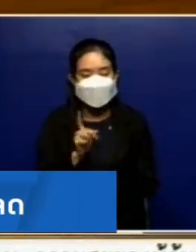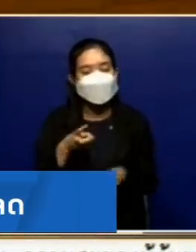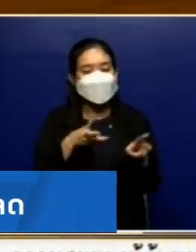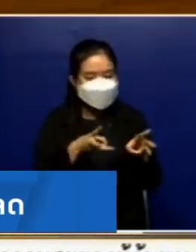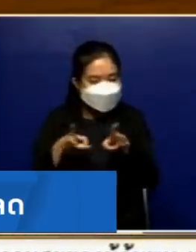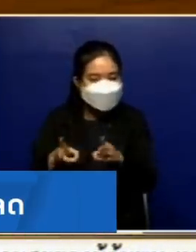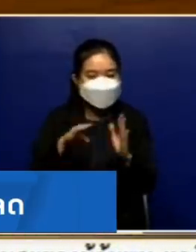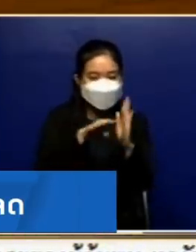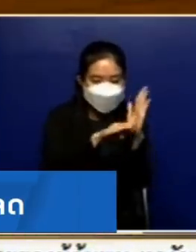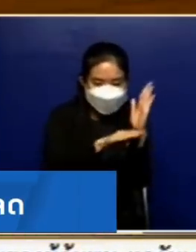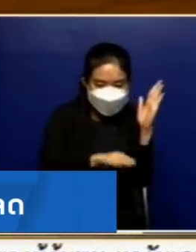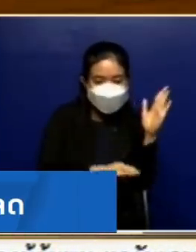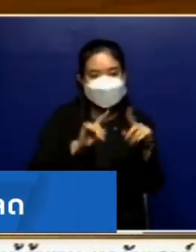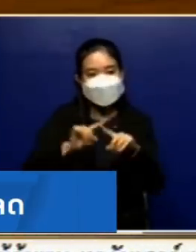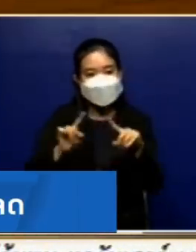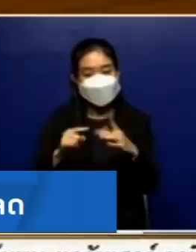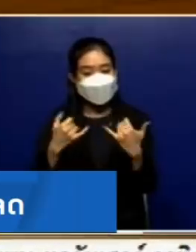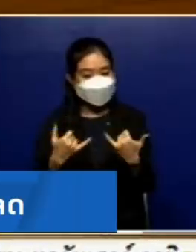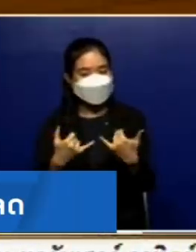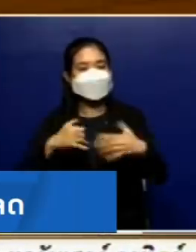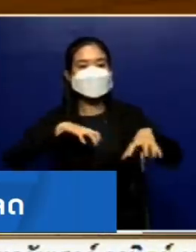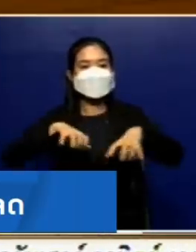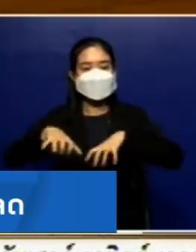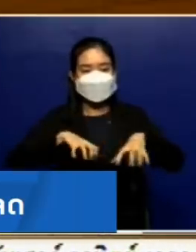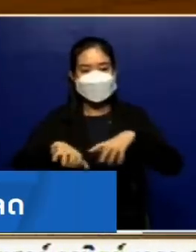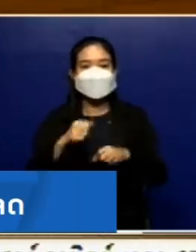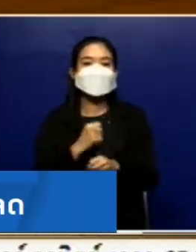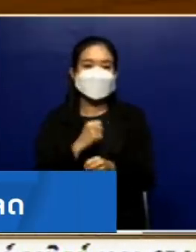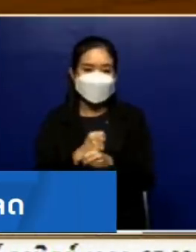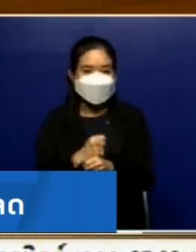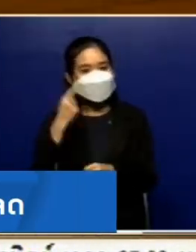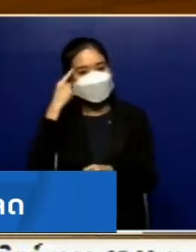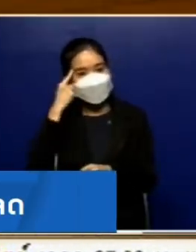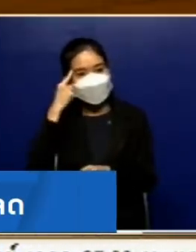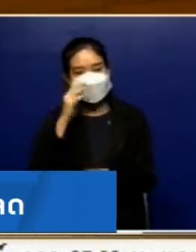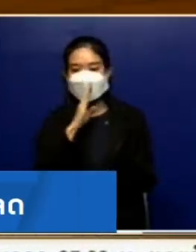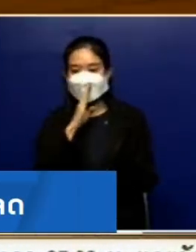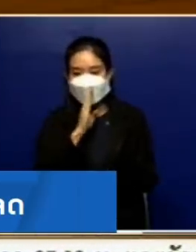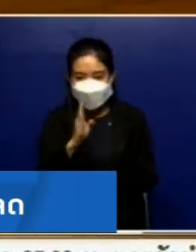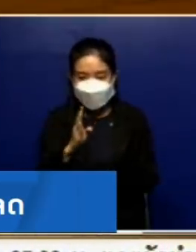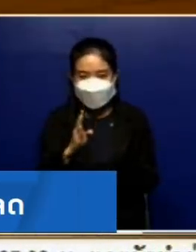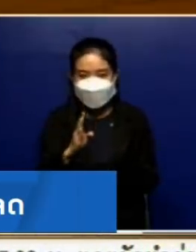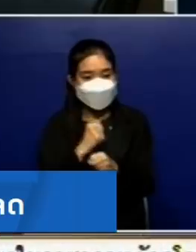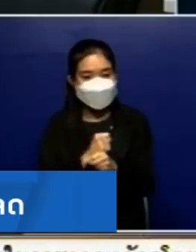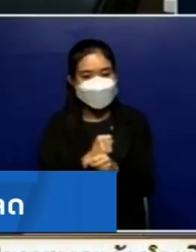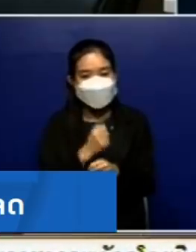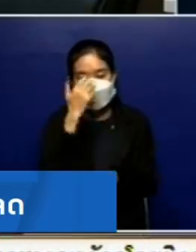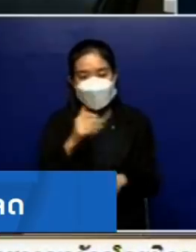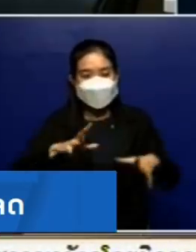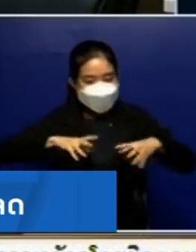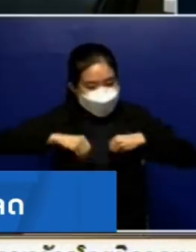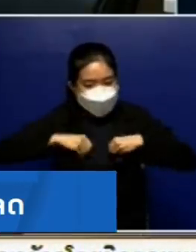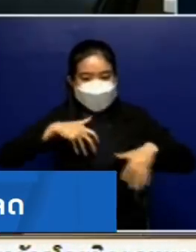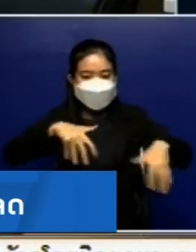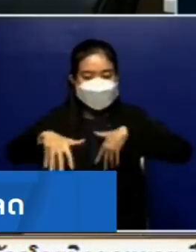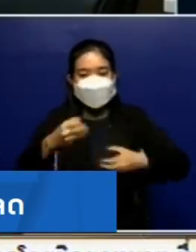ะบริหารสถานการณ์ได้ดีกว่าที่เราทำในวันนี้นะครับแล้วก็ทำด้วยความโปร่งใสนะแล้วก็พูดถึงเป็นธรรมนะยืนยันนะครับ